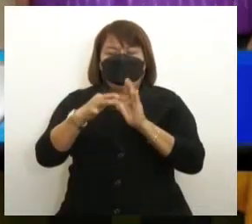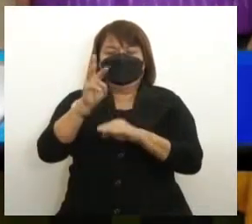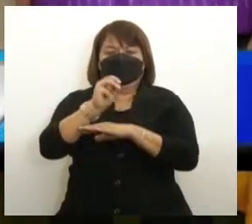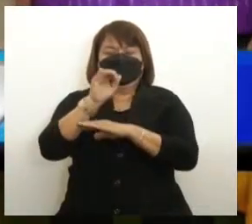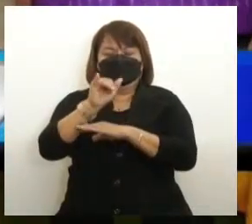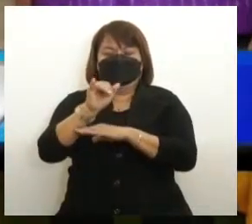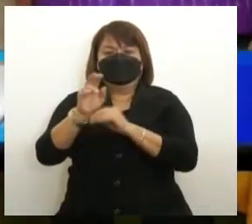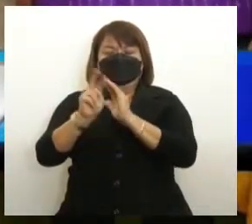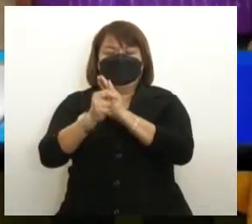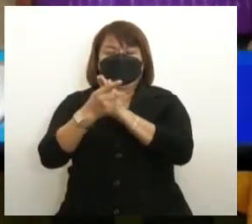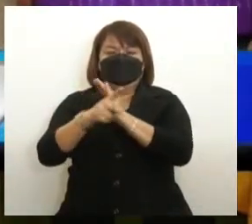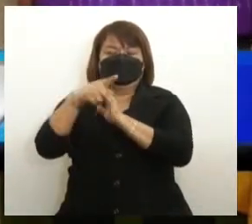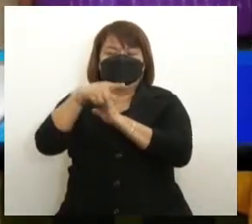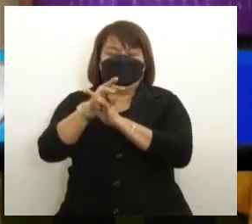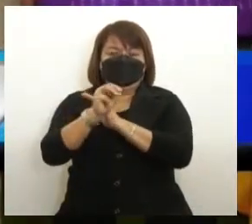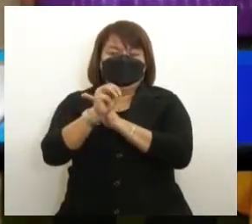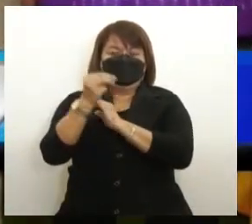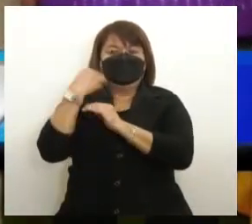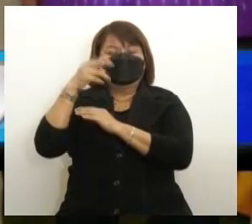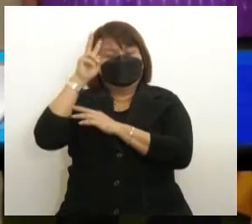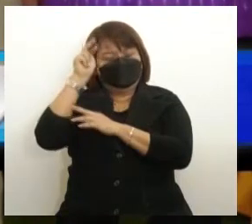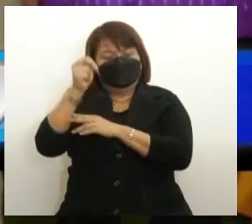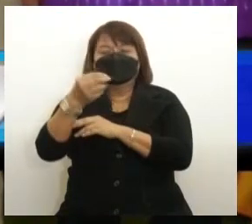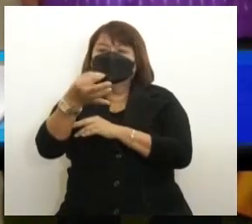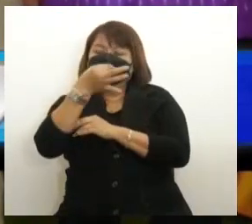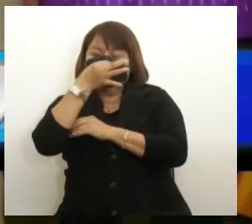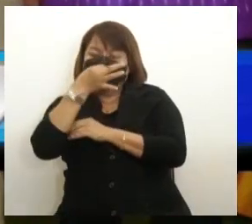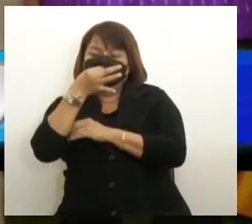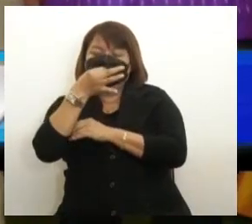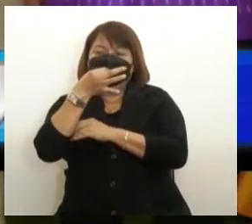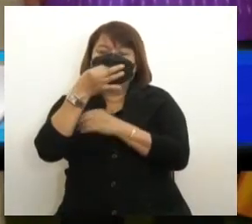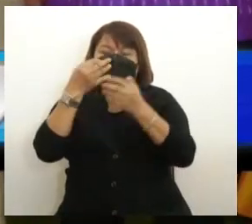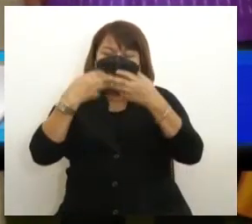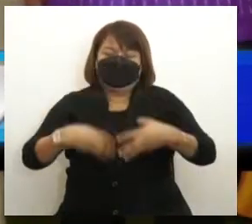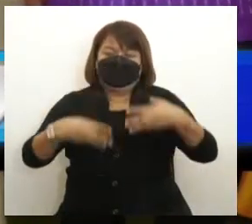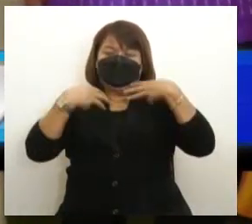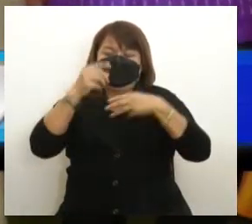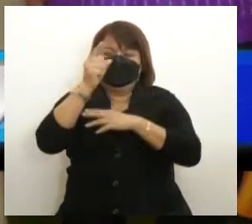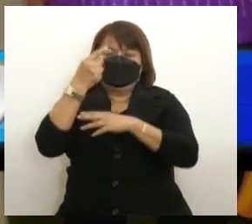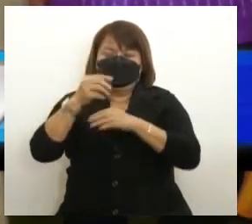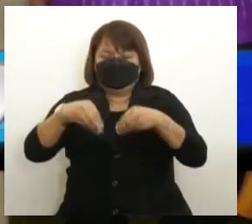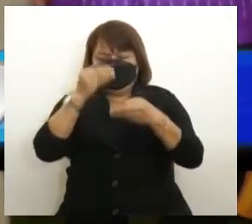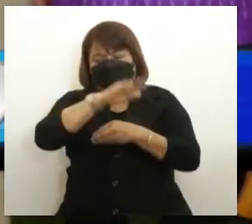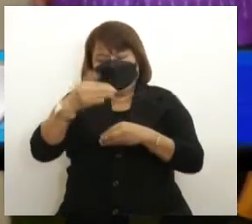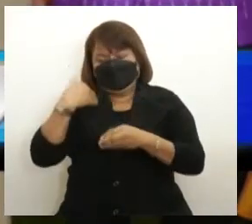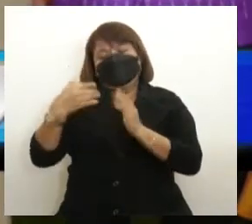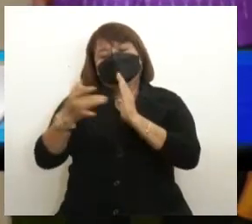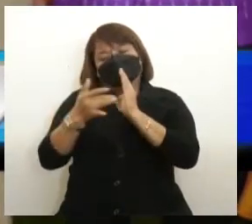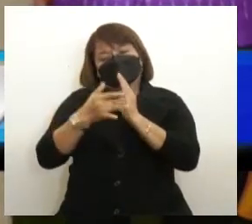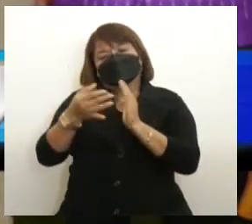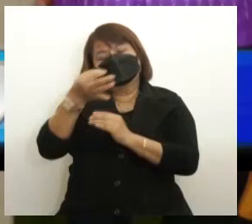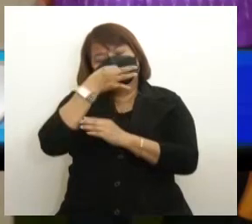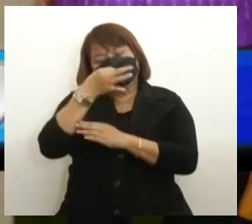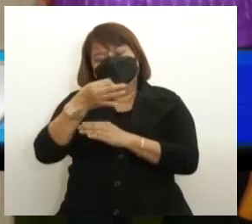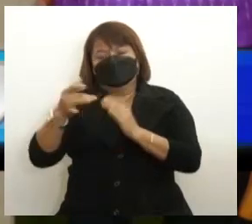ครพนมมีนโยบายอาชีวะนวัตวิถีคือนโยบายที่จะสร้างผู้เรียนให้มีทักษะอาชีพทักษะผู้ประก